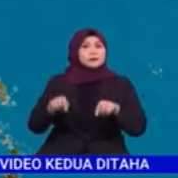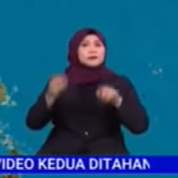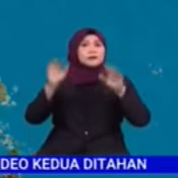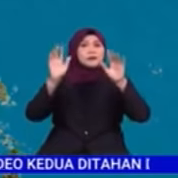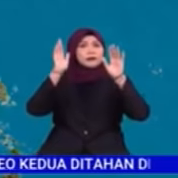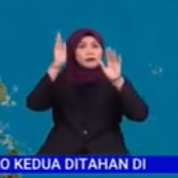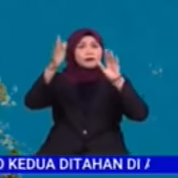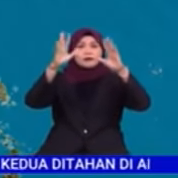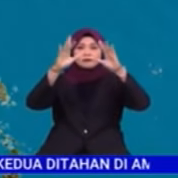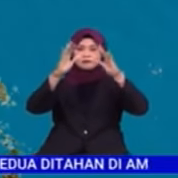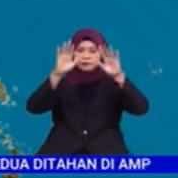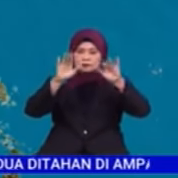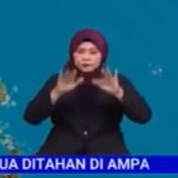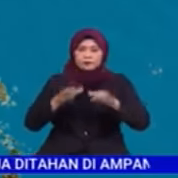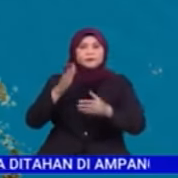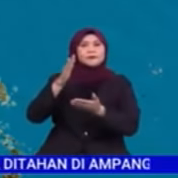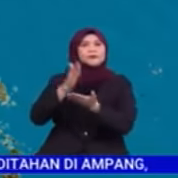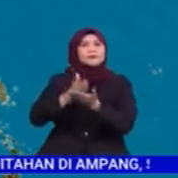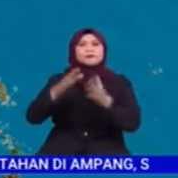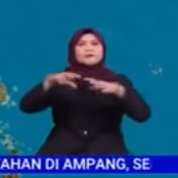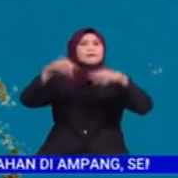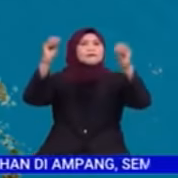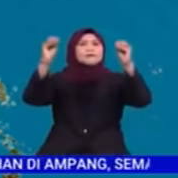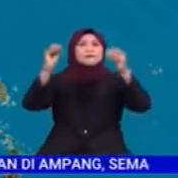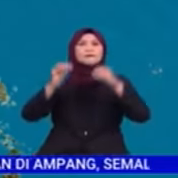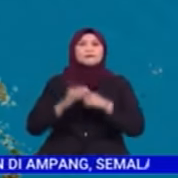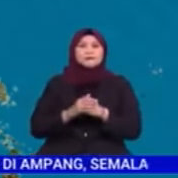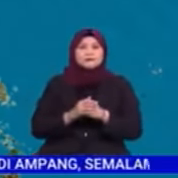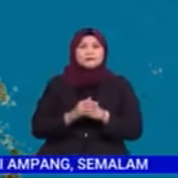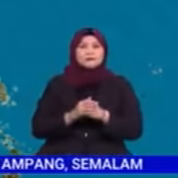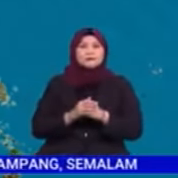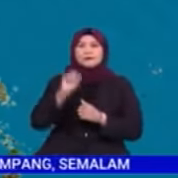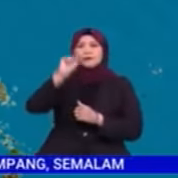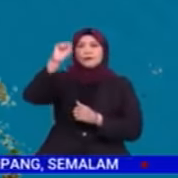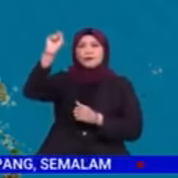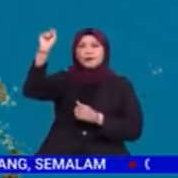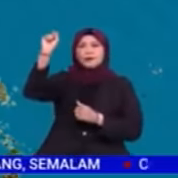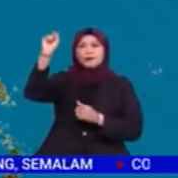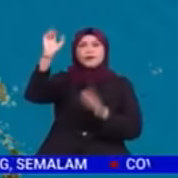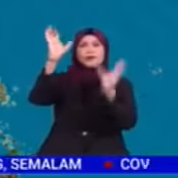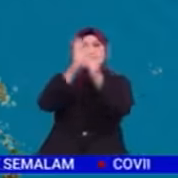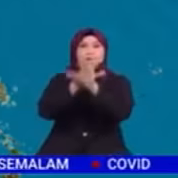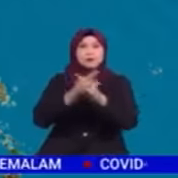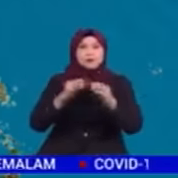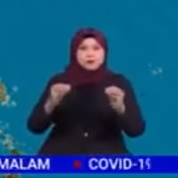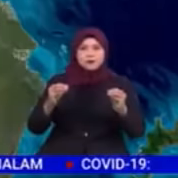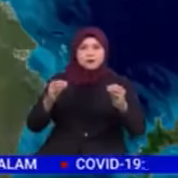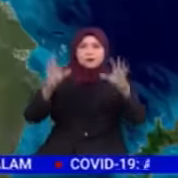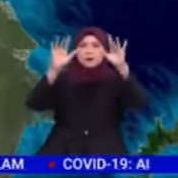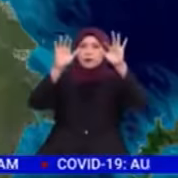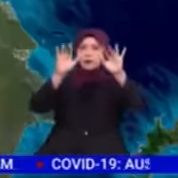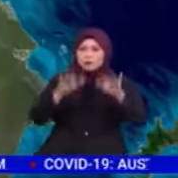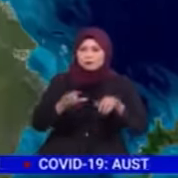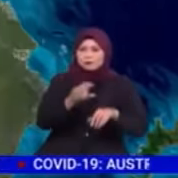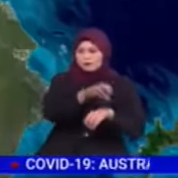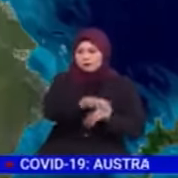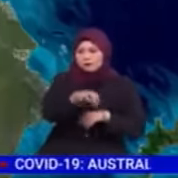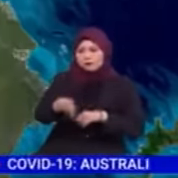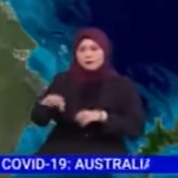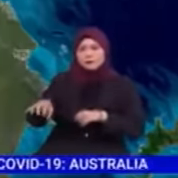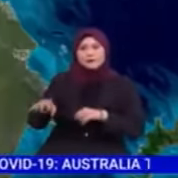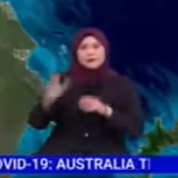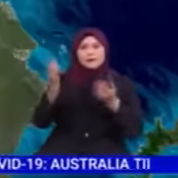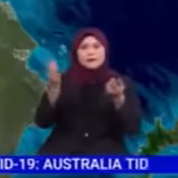kain akan berangsur dan tidak lama lagi boneka.lol bagi sampah dan juga Negeri srawa hujan di lebih tempat